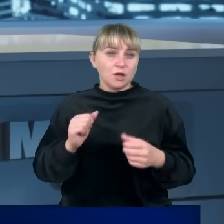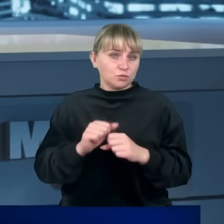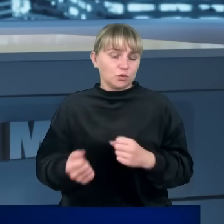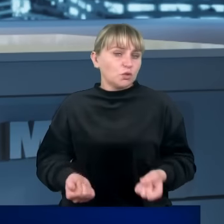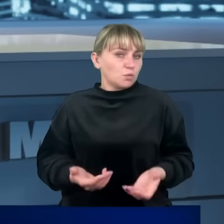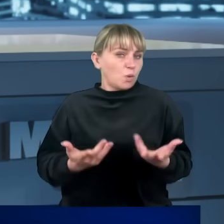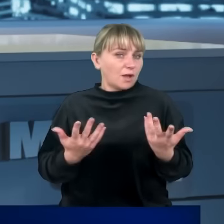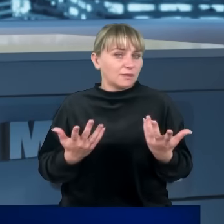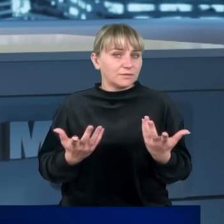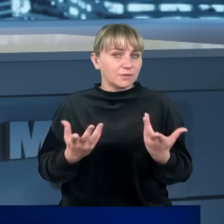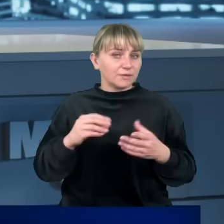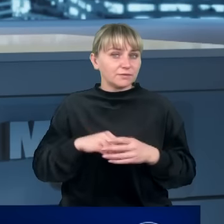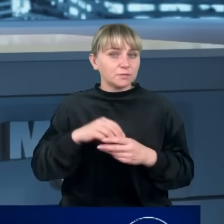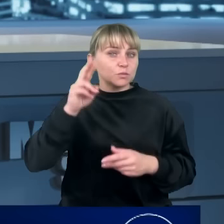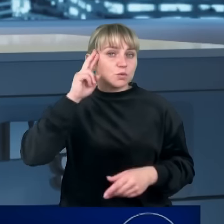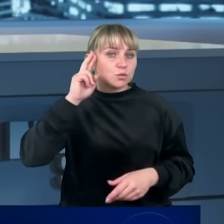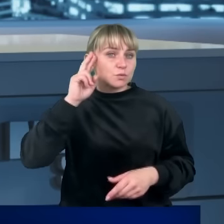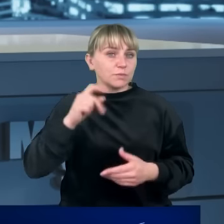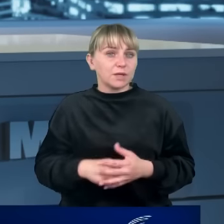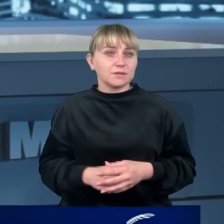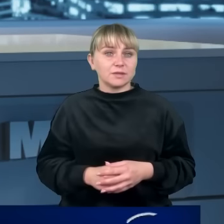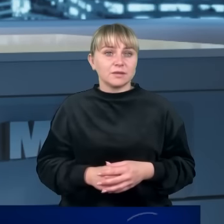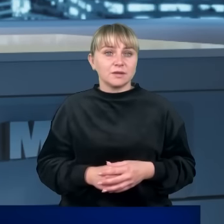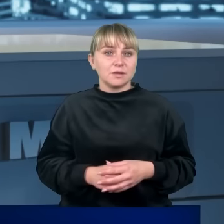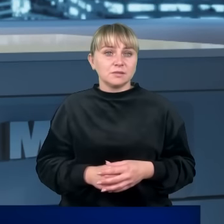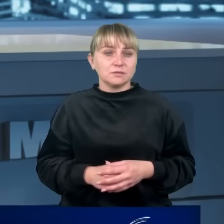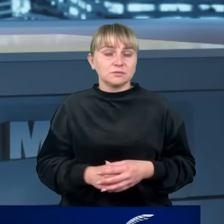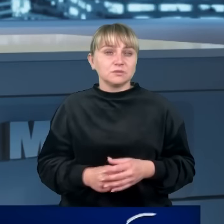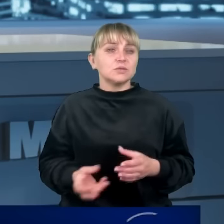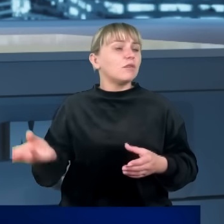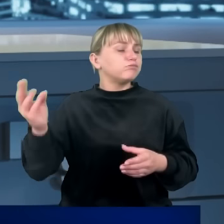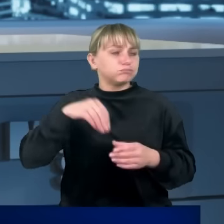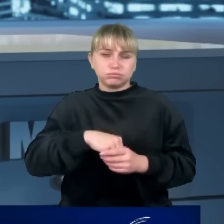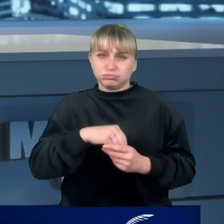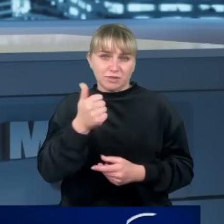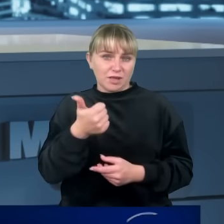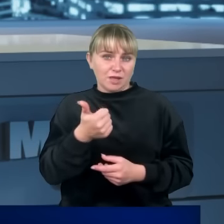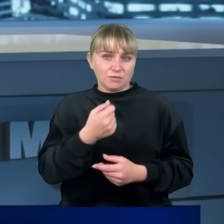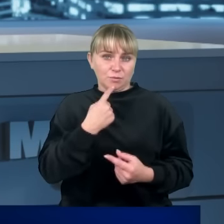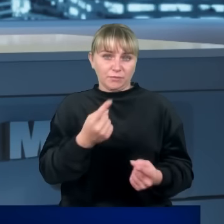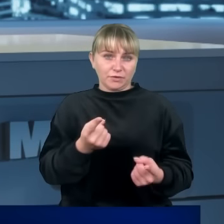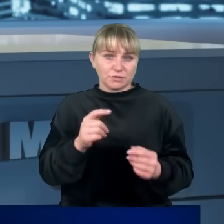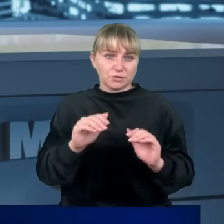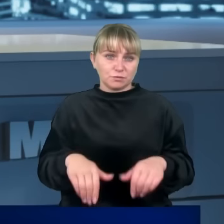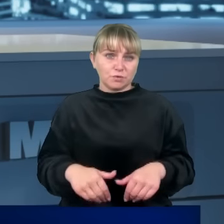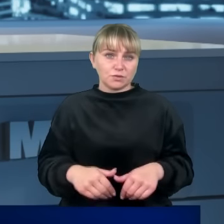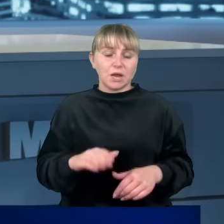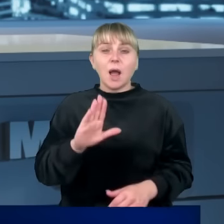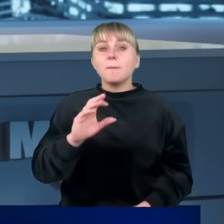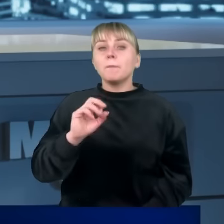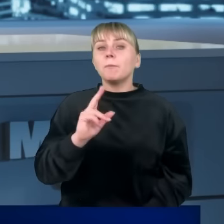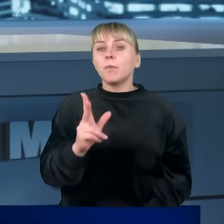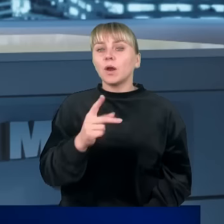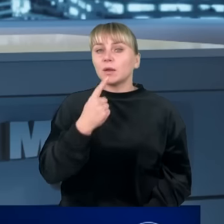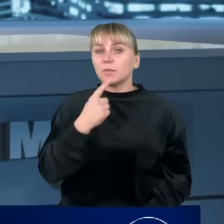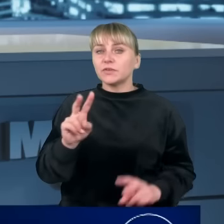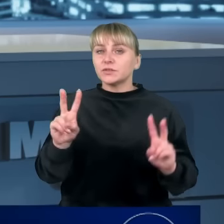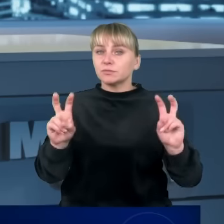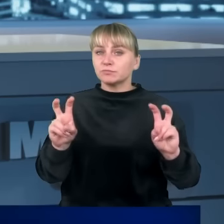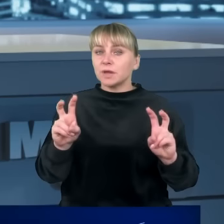powiedział. To jest zawarte w jednym takim zdaniu, takiej sentencji właściwie. Bolka, który powiedział, cytuję, miała